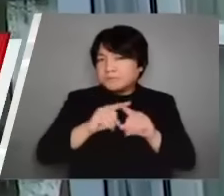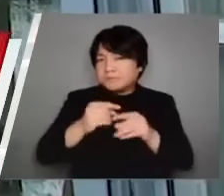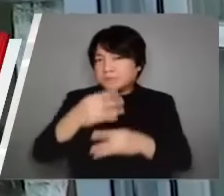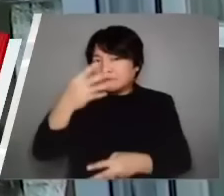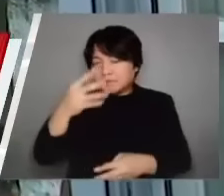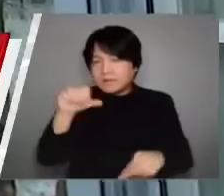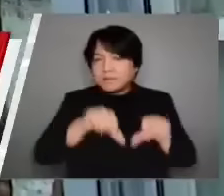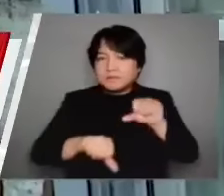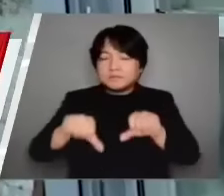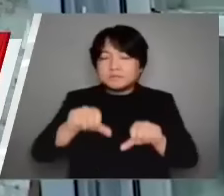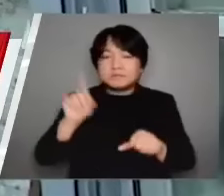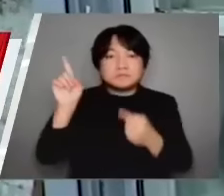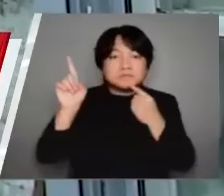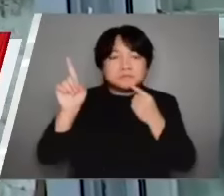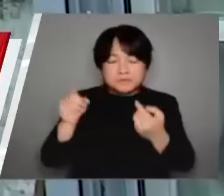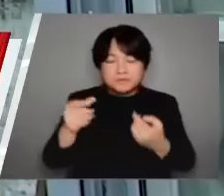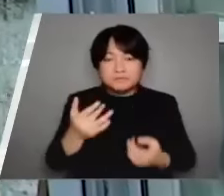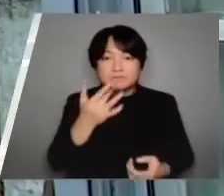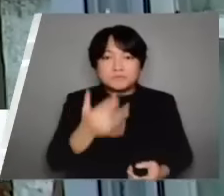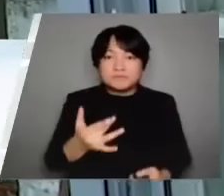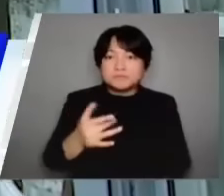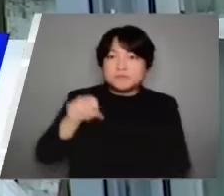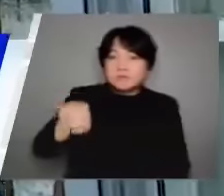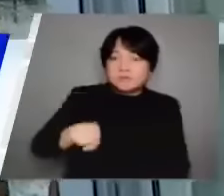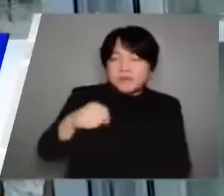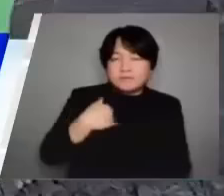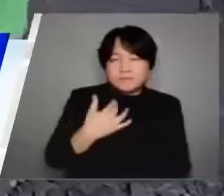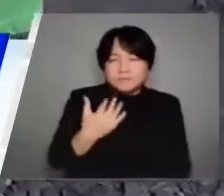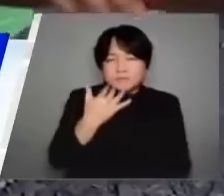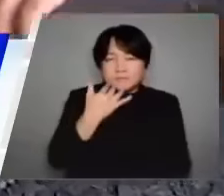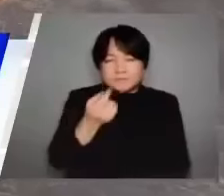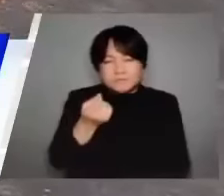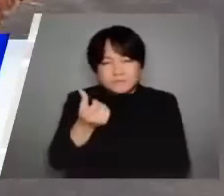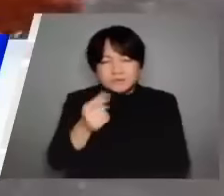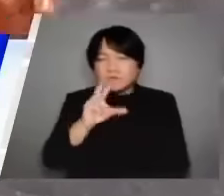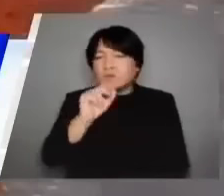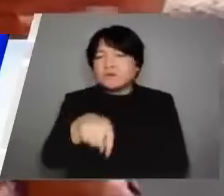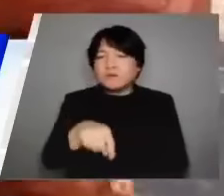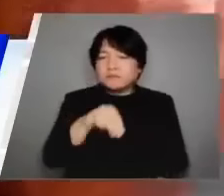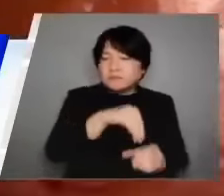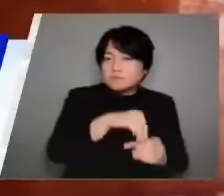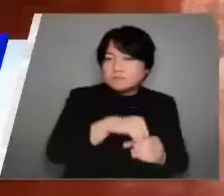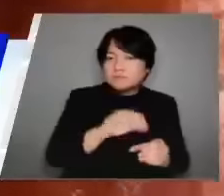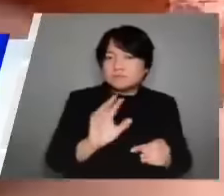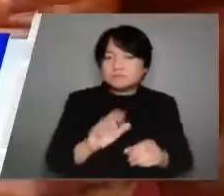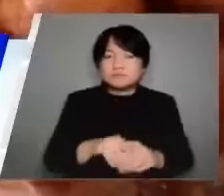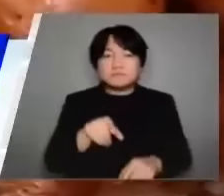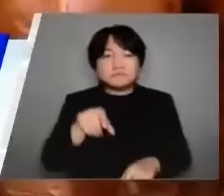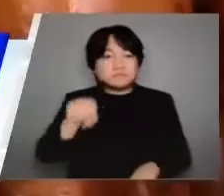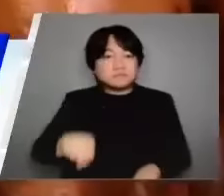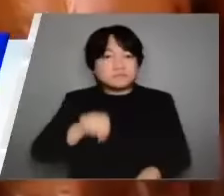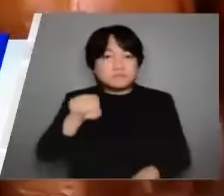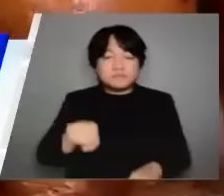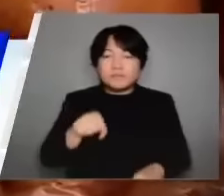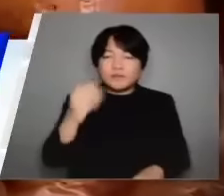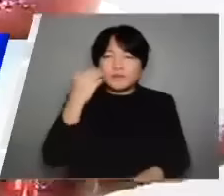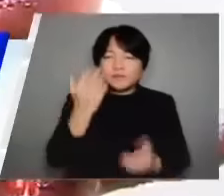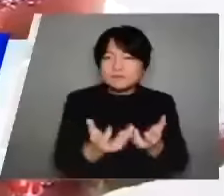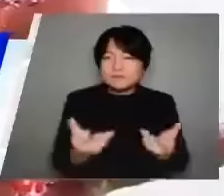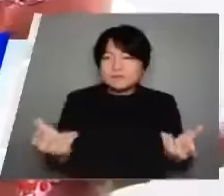konti ' ba para hindi na kailangan ng sarsa ba ang putaheng madalas ay bida sa handa ang pinoy nagkakaroon din ng